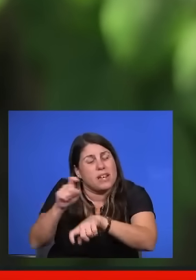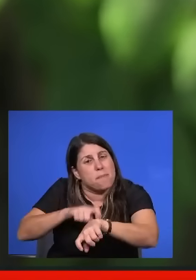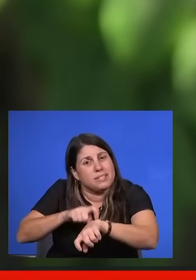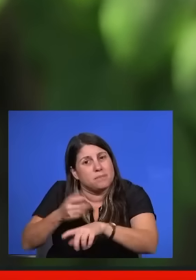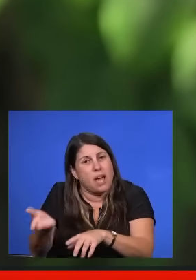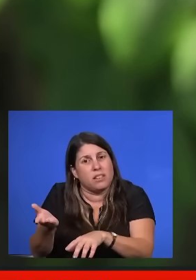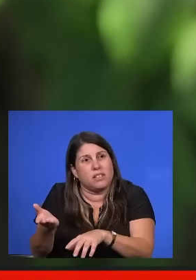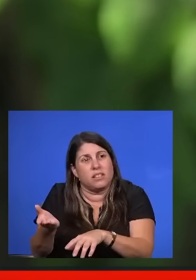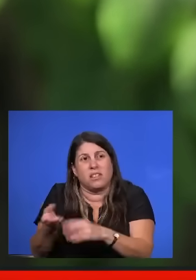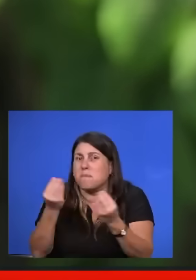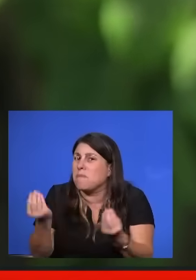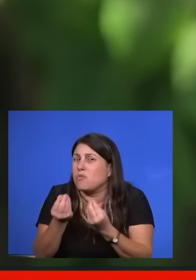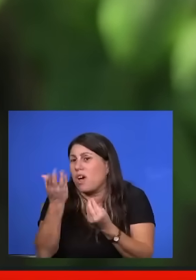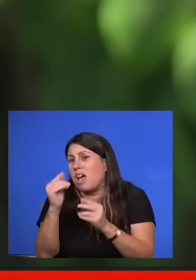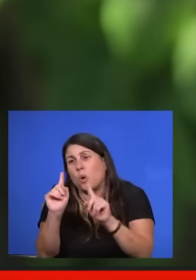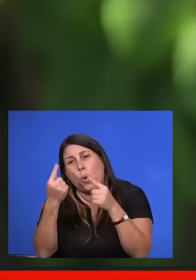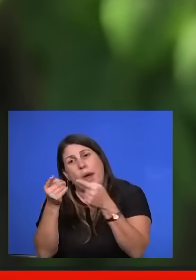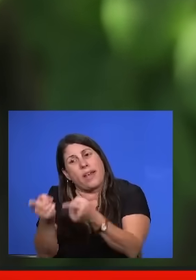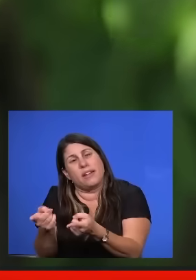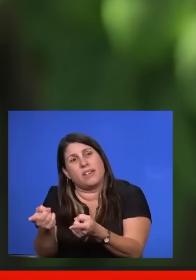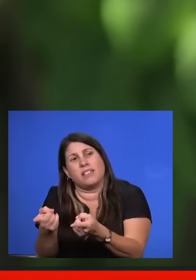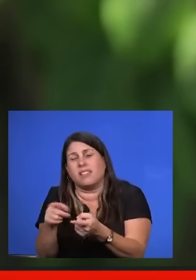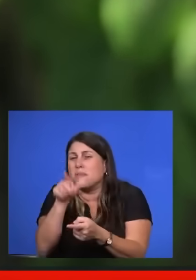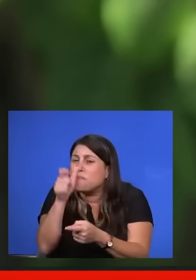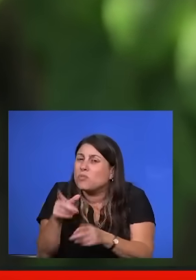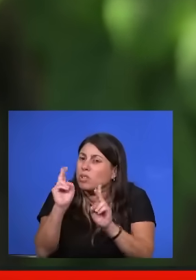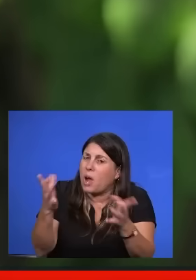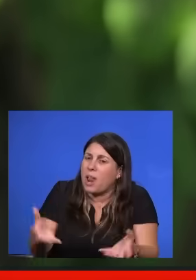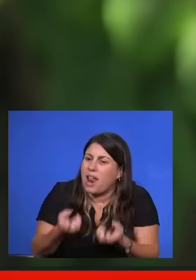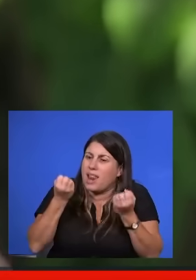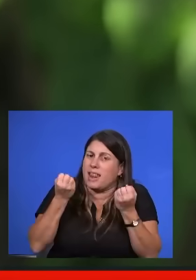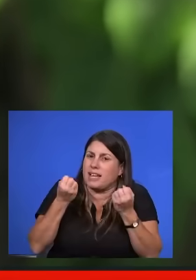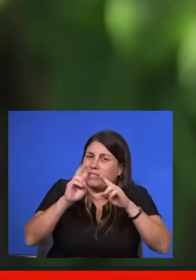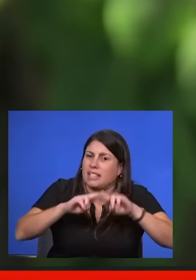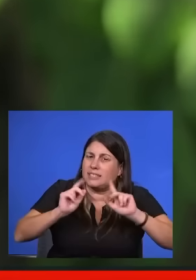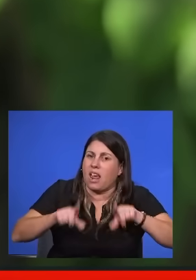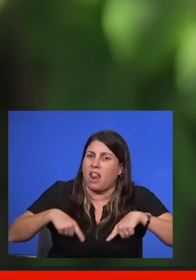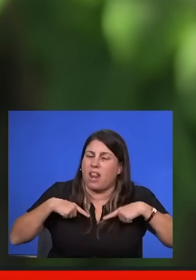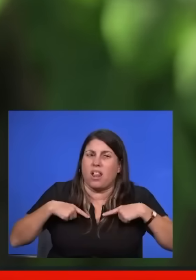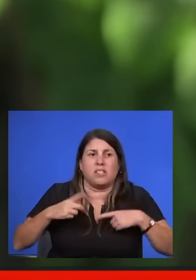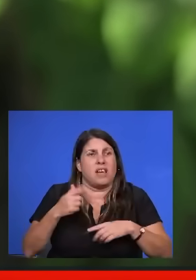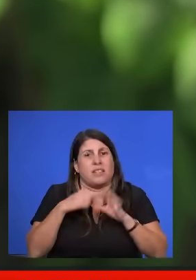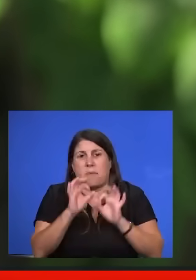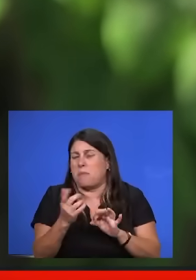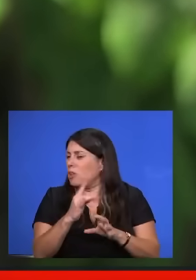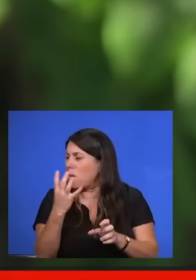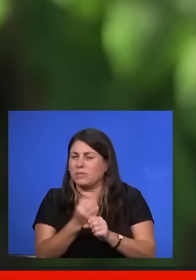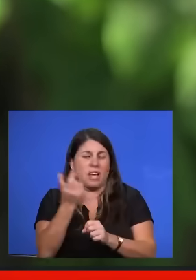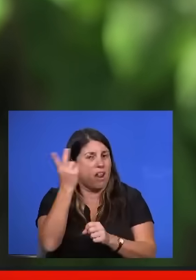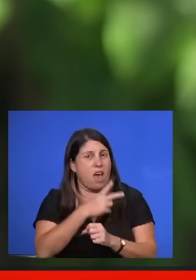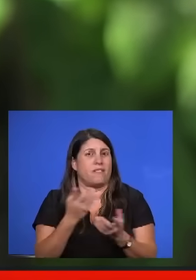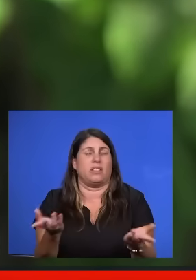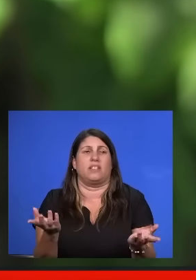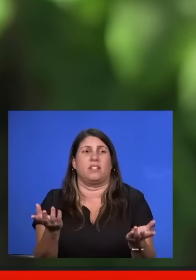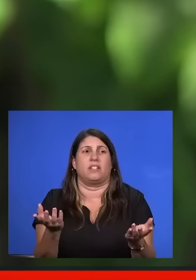היה קורה שם. מישהו יכל להינצל. אני באמת לא מצליחה להבין, ואף